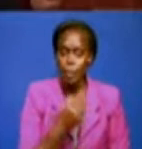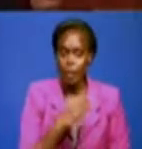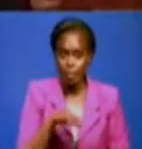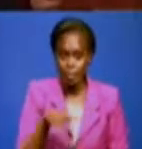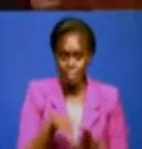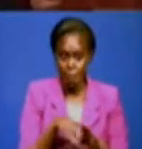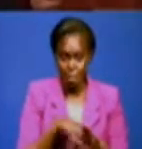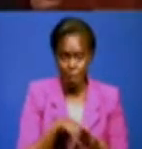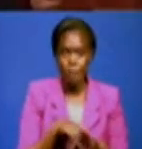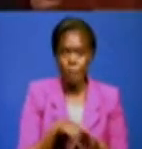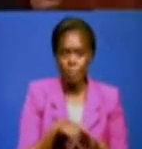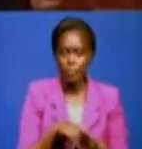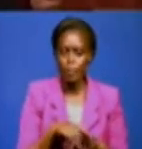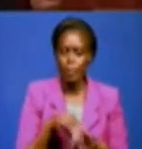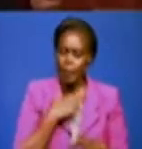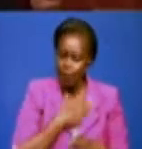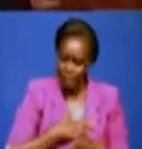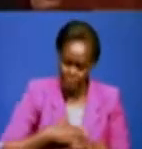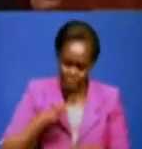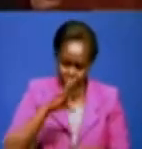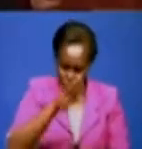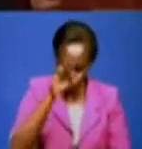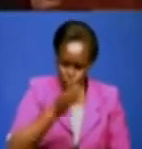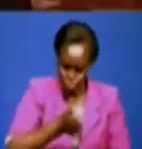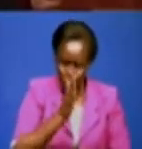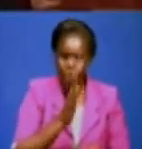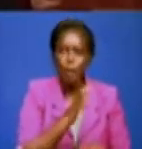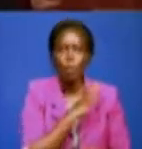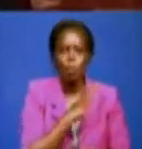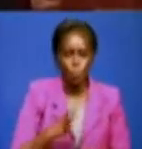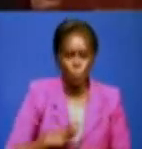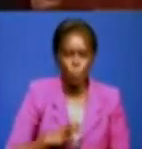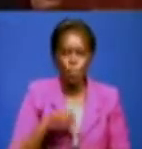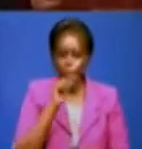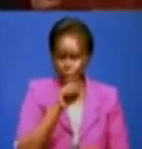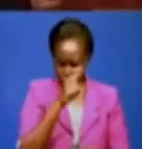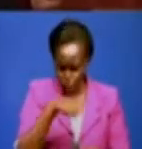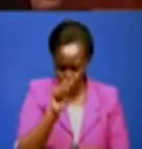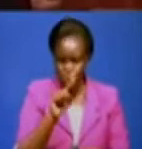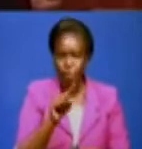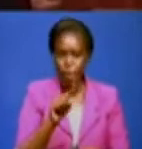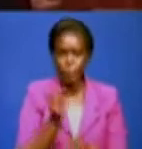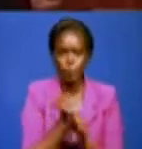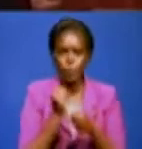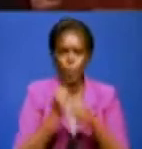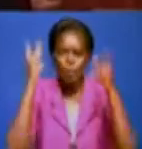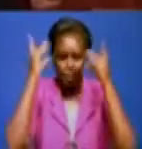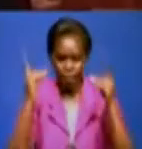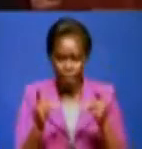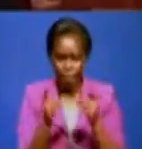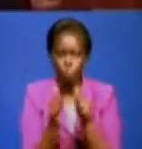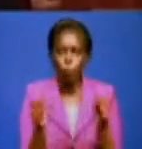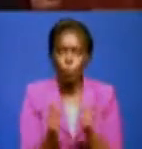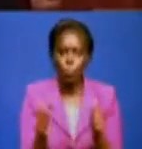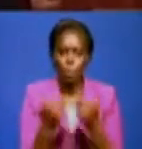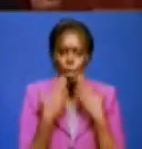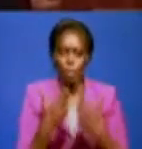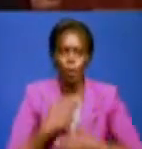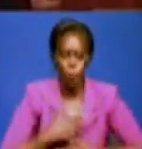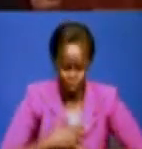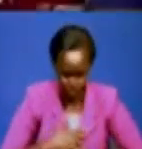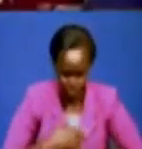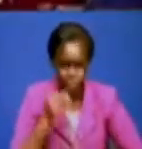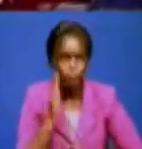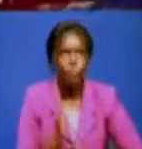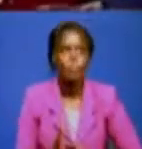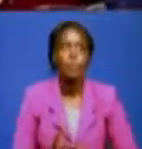tuende njia ya kamati, kwa sababu hiyo ndio njia ambayo itaweza kutupatia uamuzi wa kikamili. Asante bwana speaker.